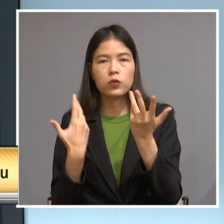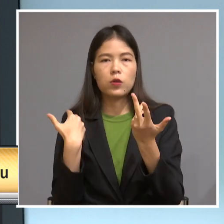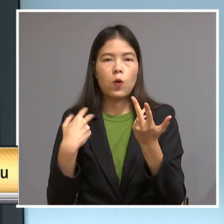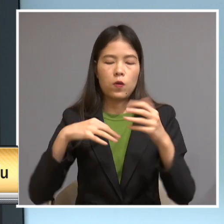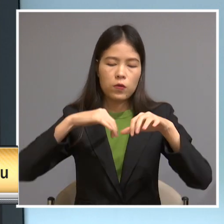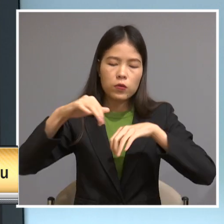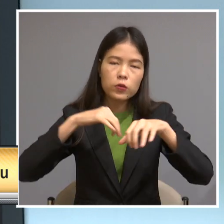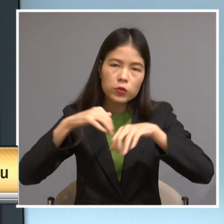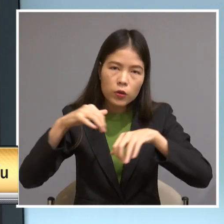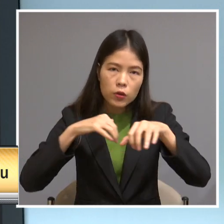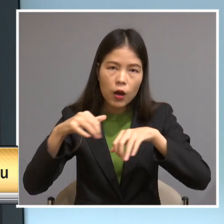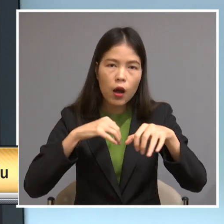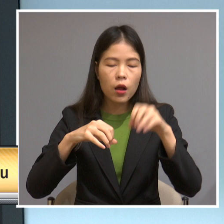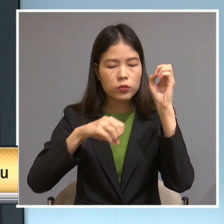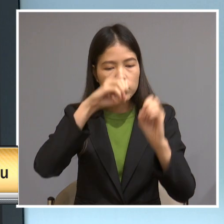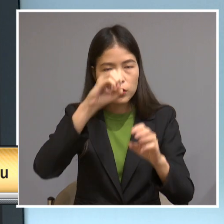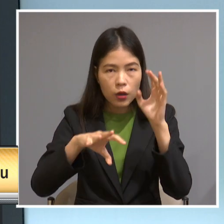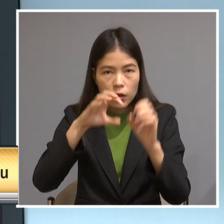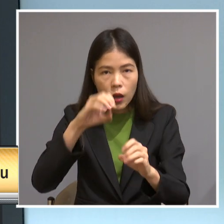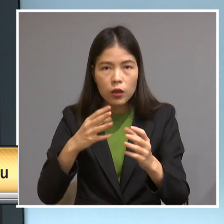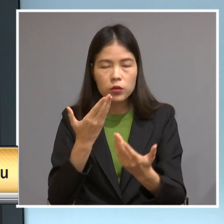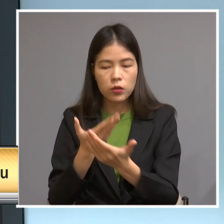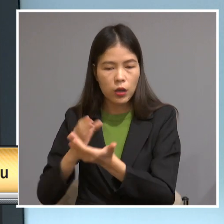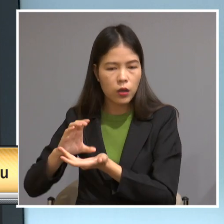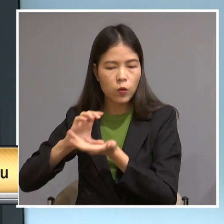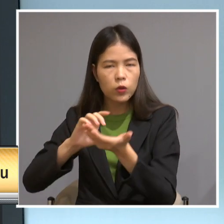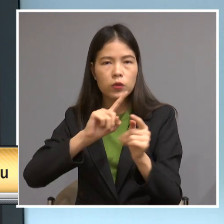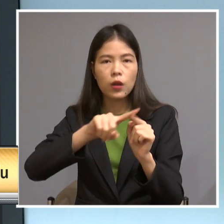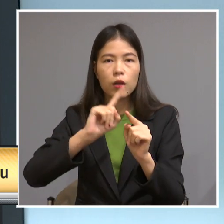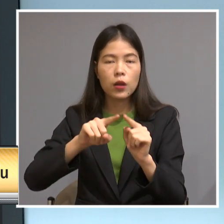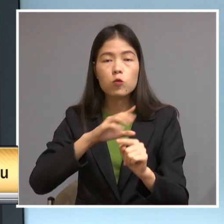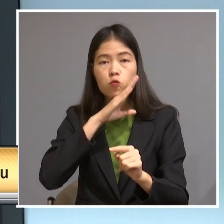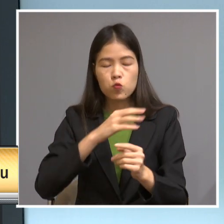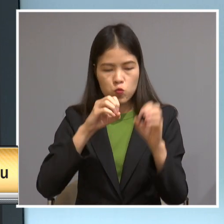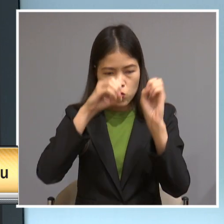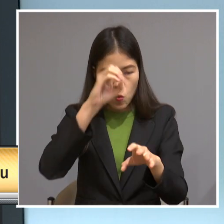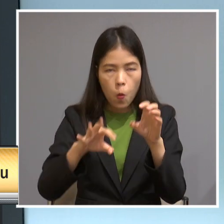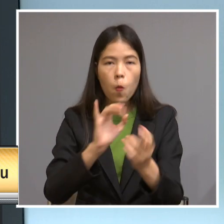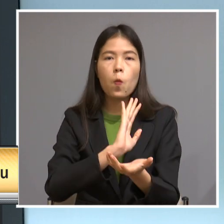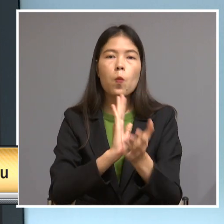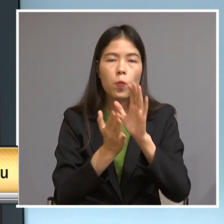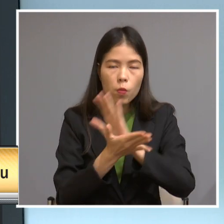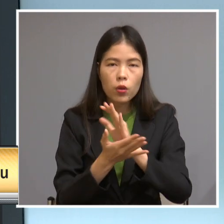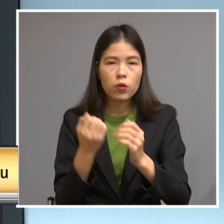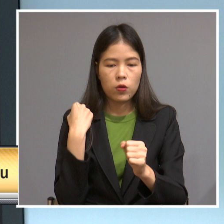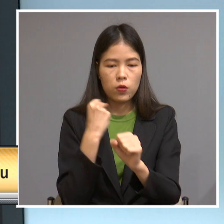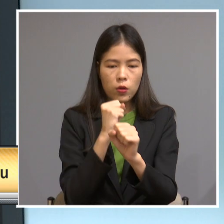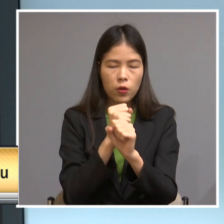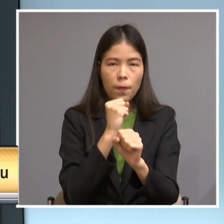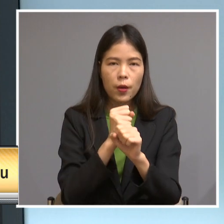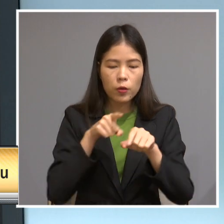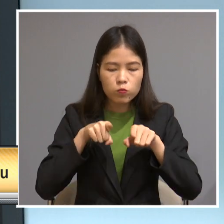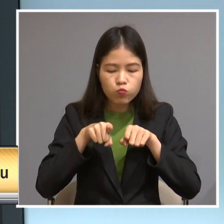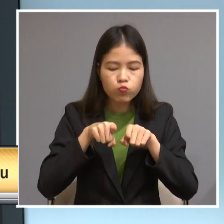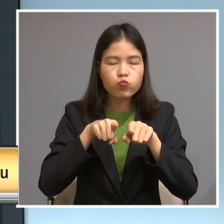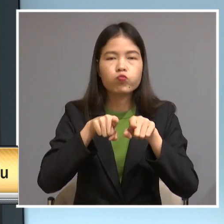Madrid จัดการขยะเรองไร่ได้อัี้ก็ตองทํายิขยะเปลี่ยนไปต้องทําให้สอดคล้องว่าจะมี IRR เท่าไ่ไ pH